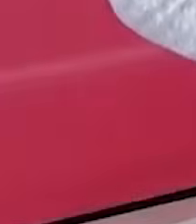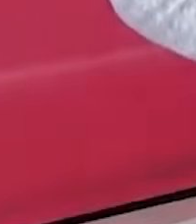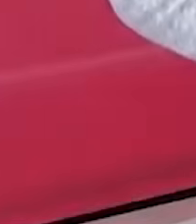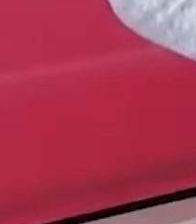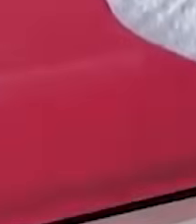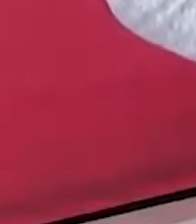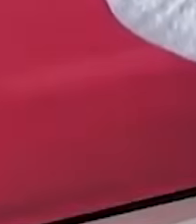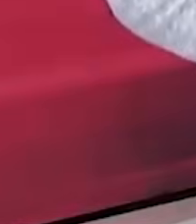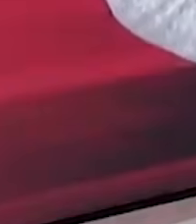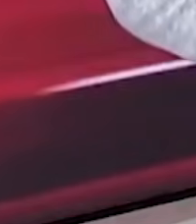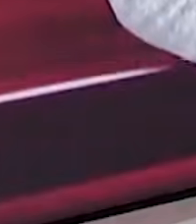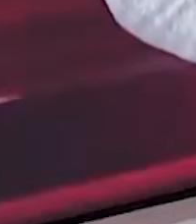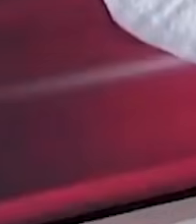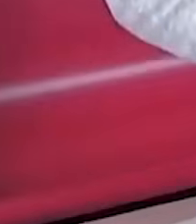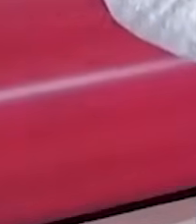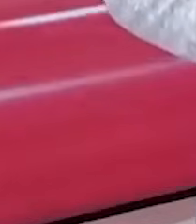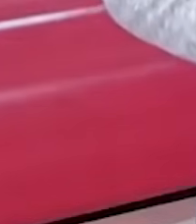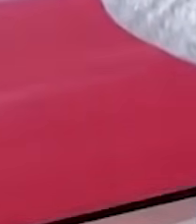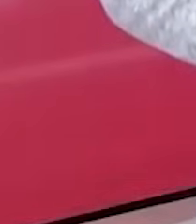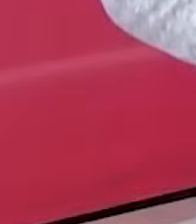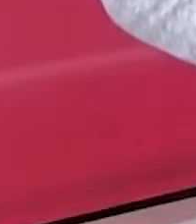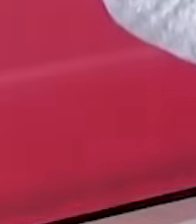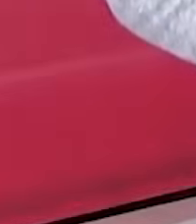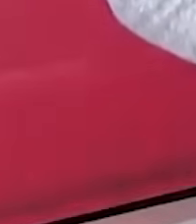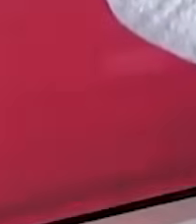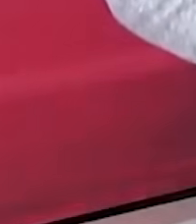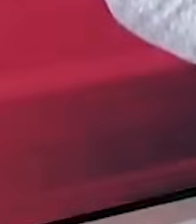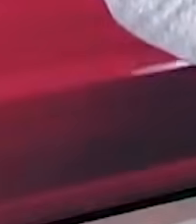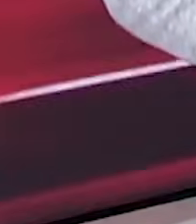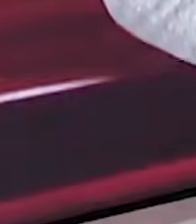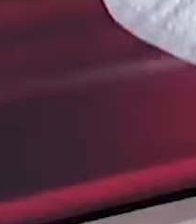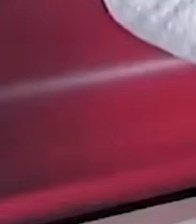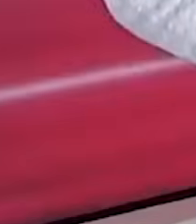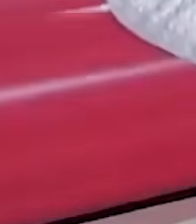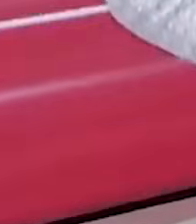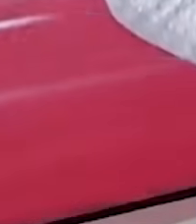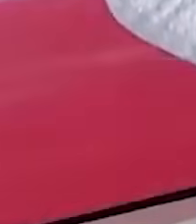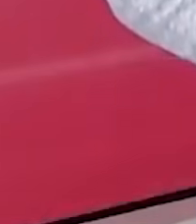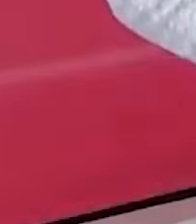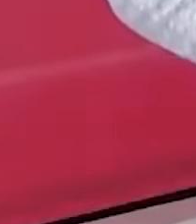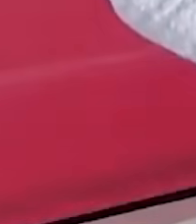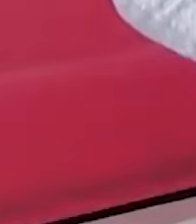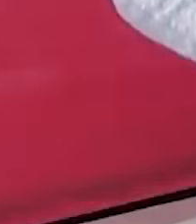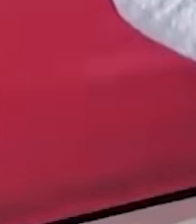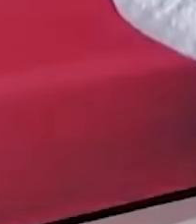bisitahin ang GMA Pinoy TV at www.gmanews.tv.